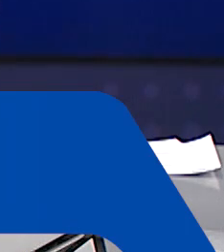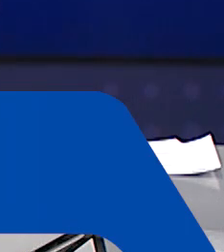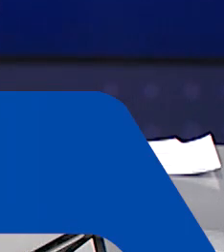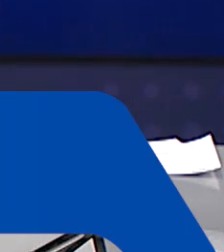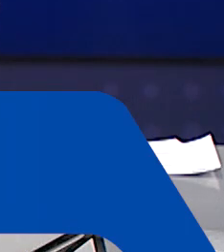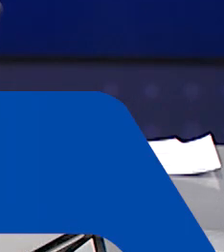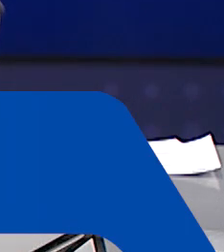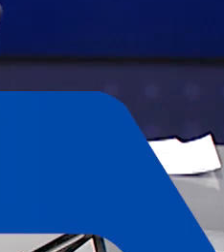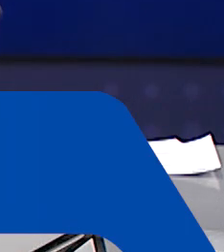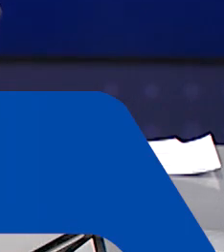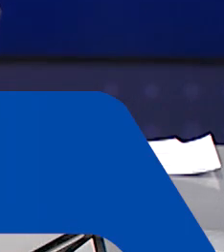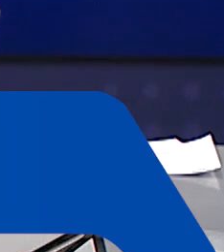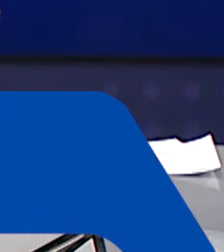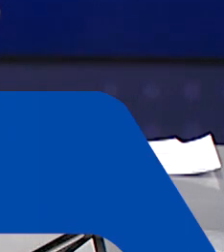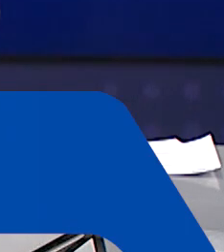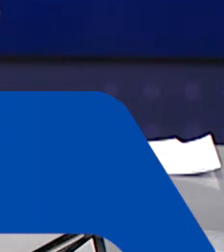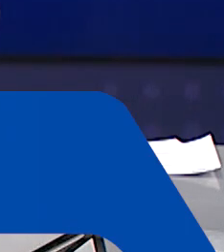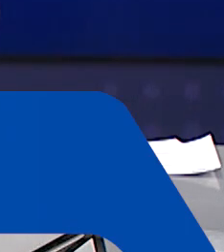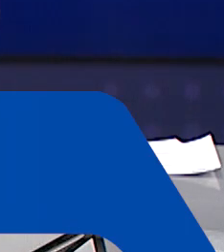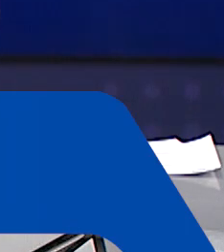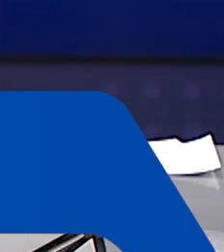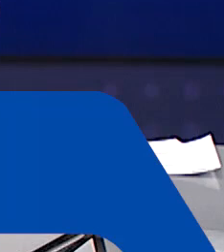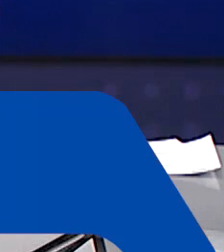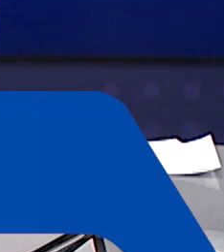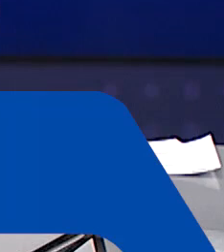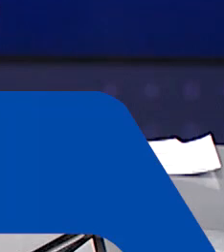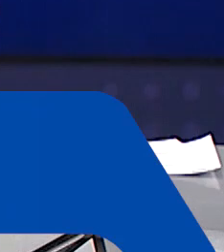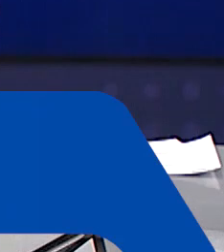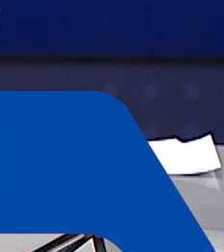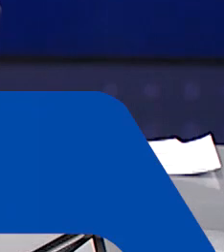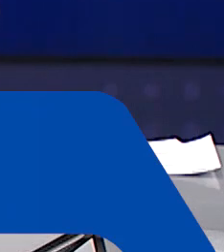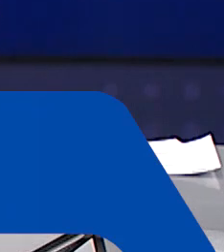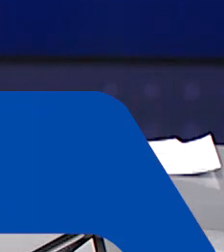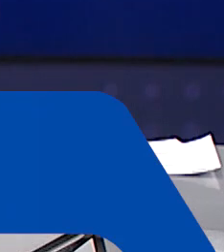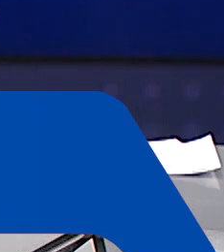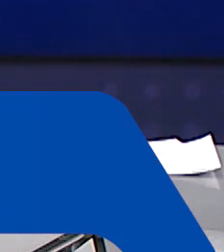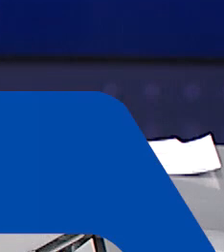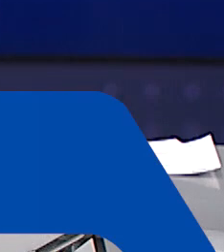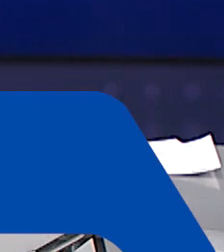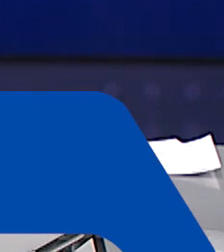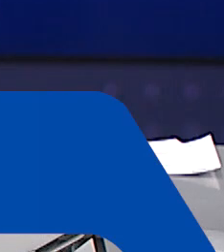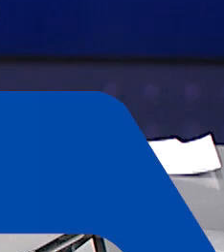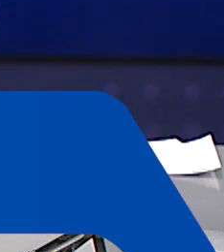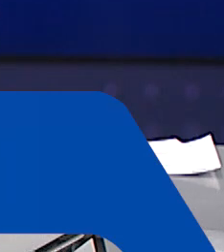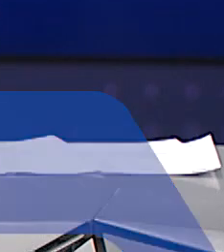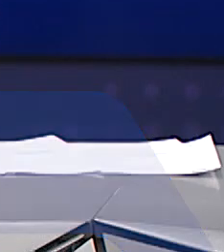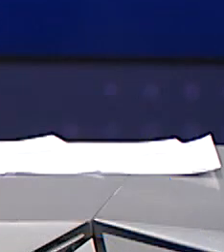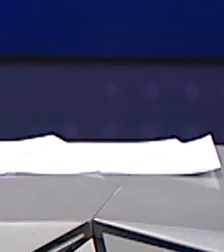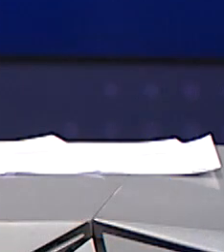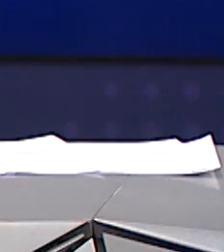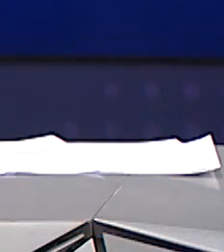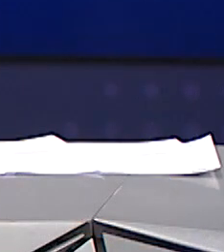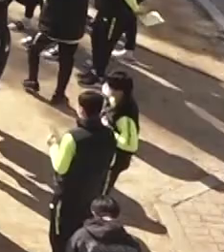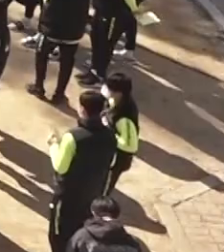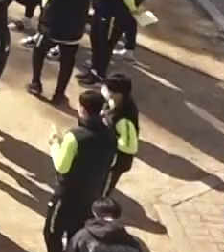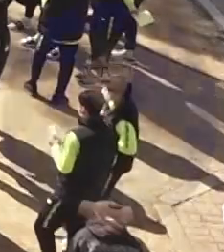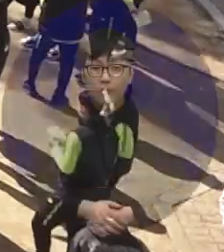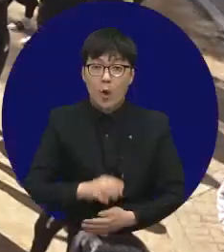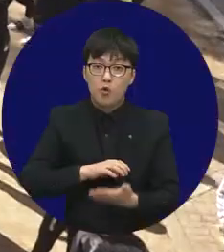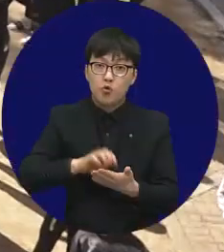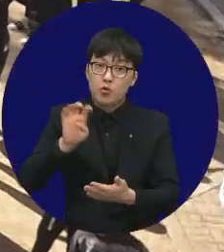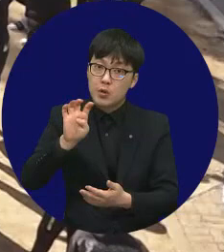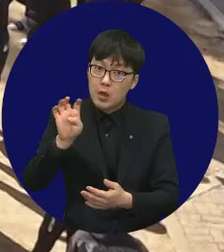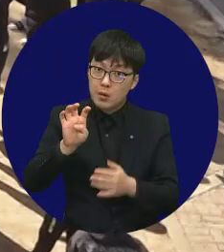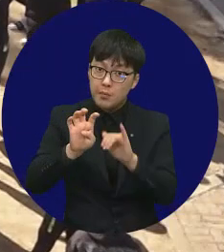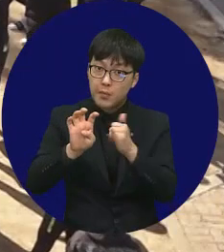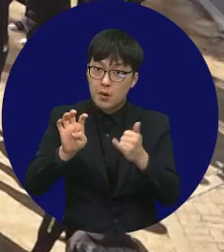충청남도 선거관리위원회가 고등학생을 대상으로 민주시민 교육을 진행했는데요. 자세한 소식 전해드립니다.